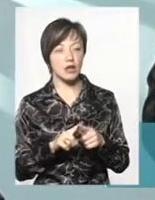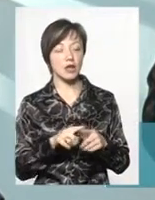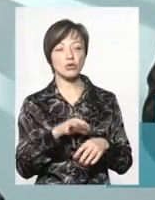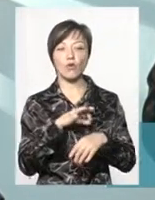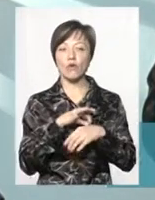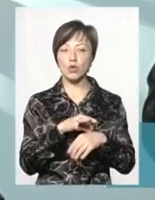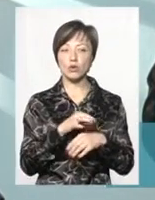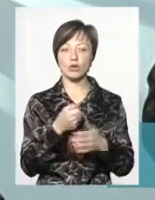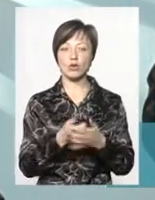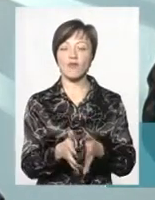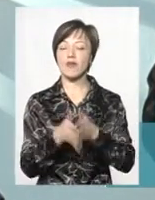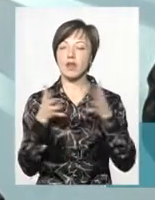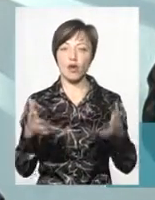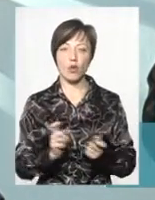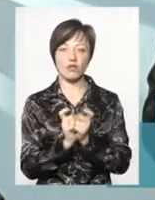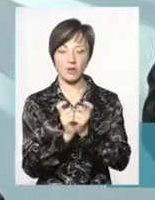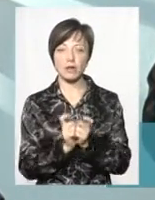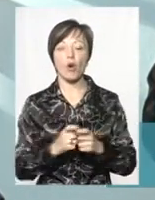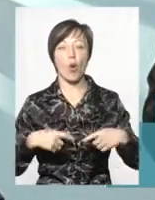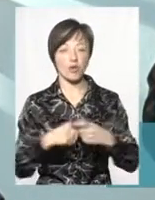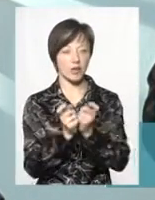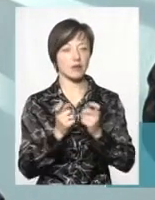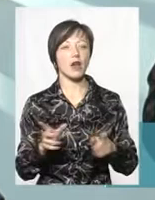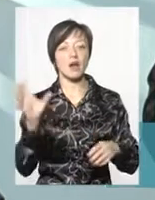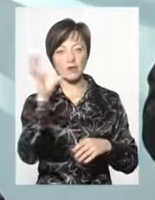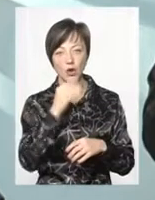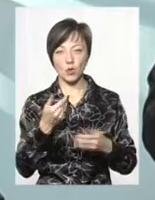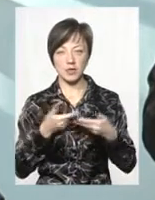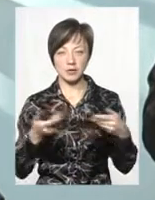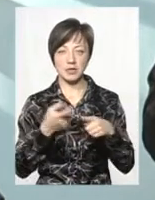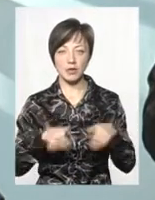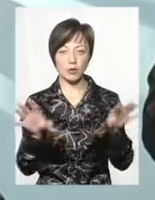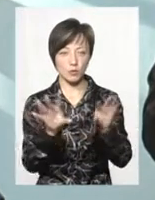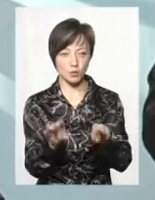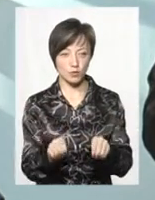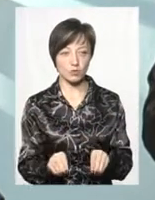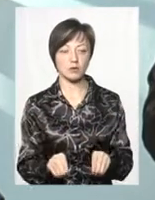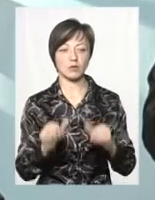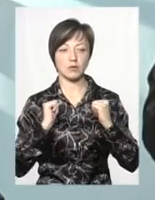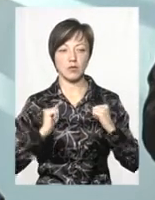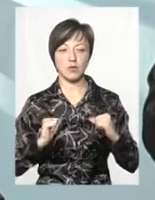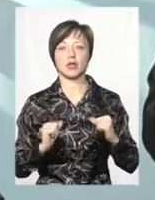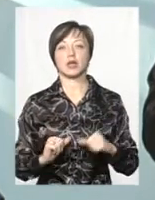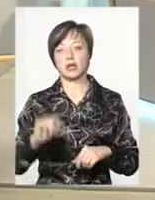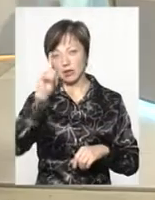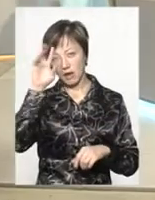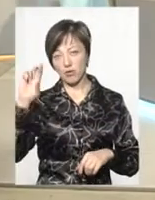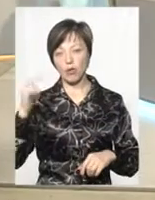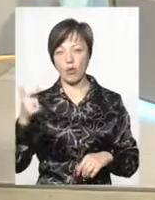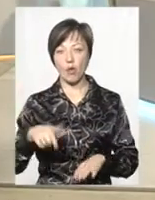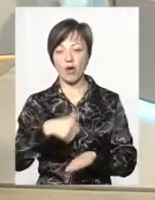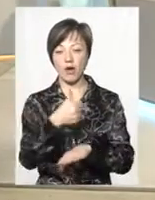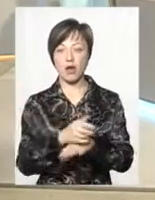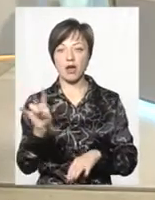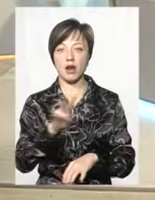великих конфліктів. Вдалося нам це якось притушити. Слава Богу, що ієрархи, які очолюють нас